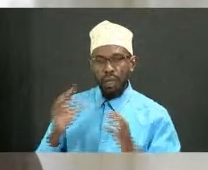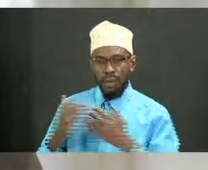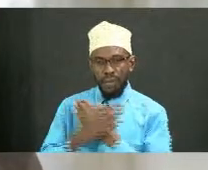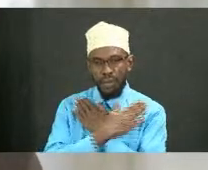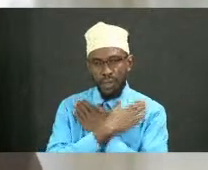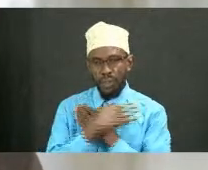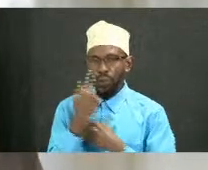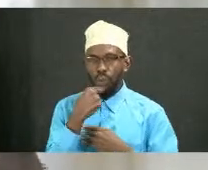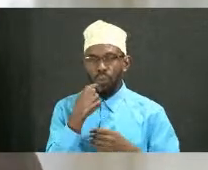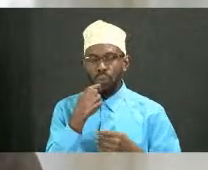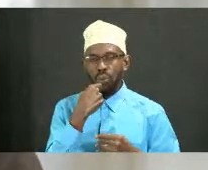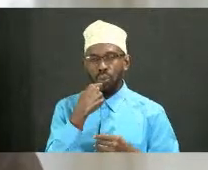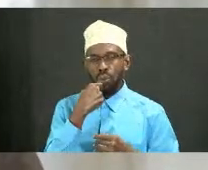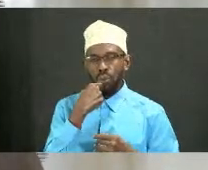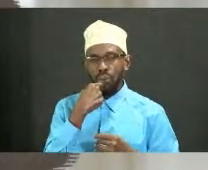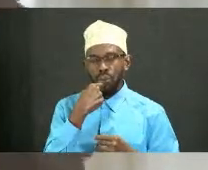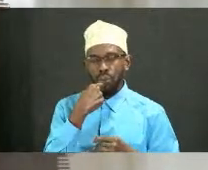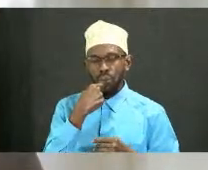zako ama wale ambao